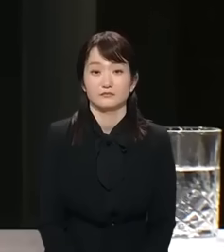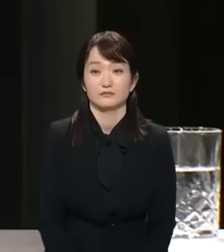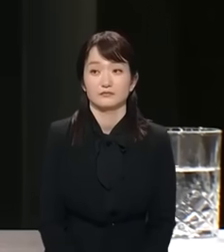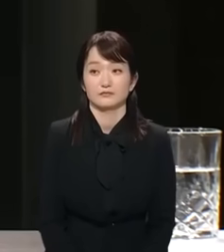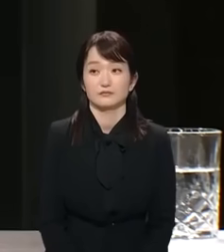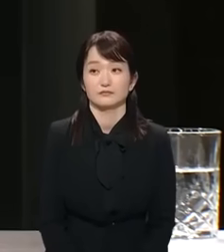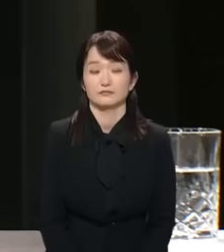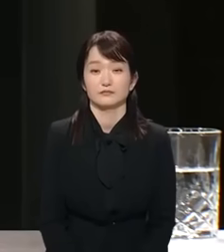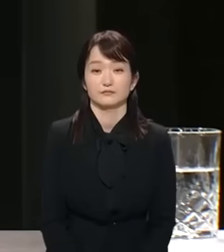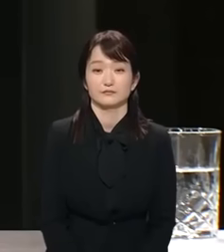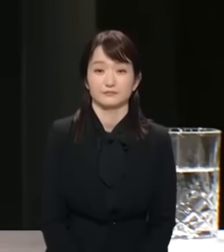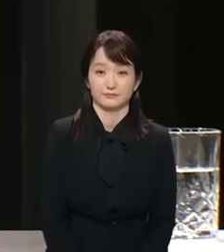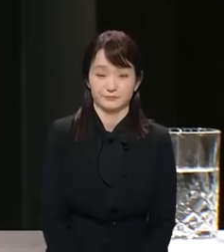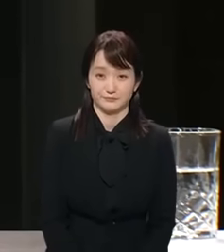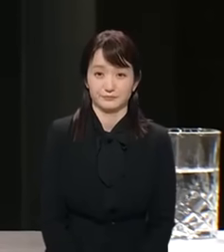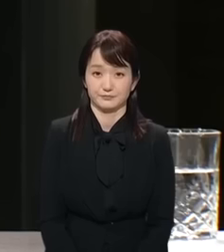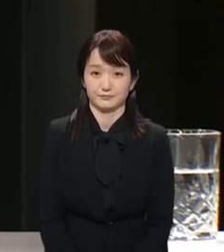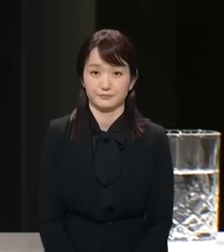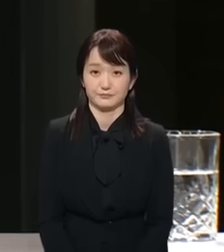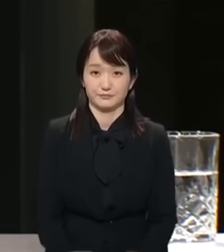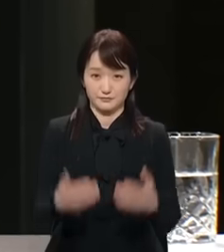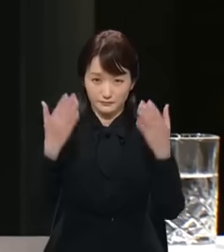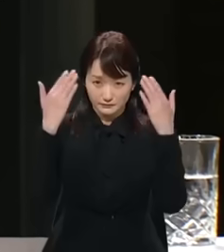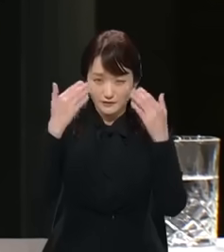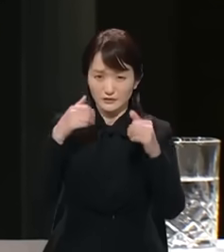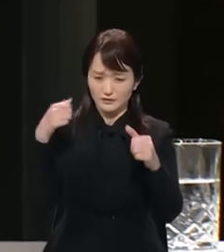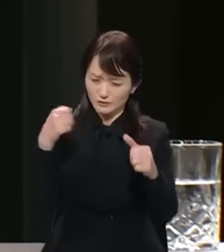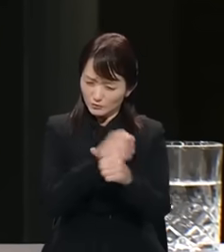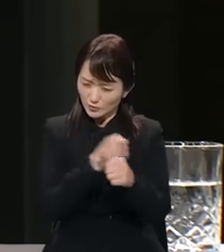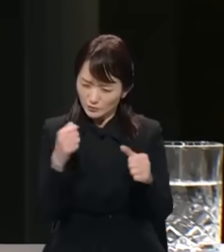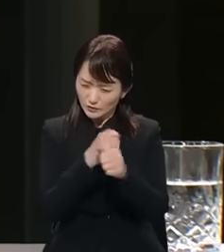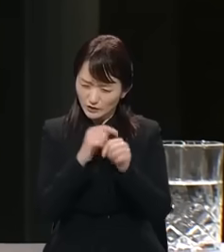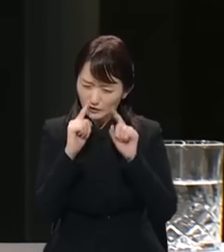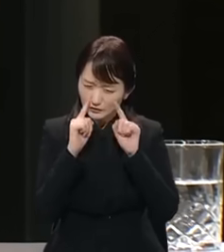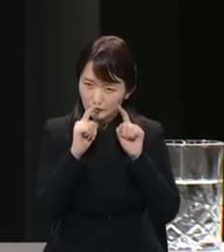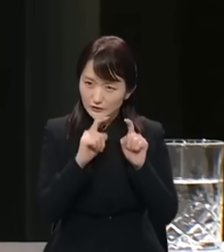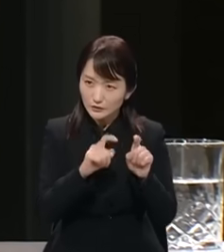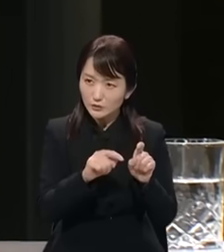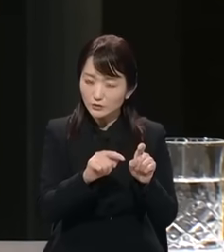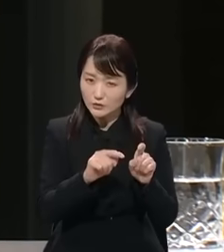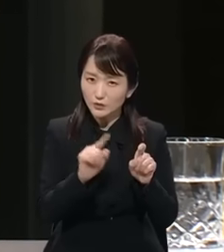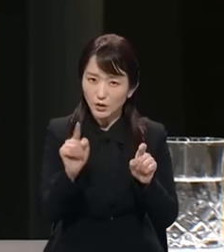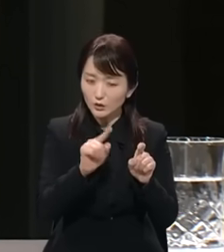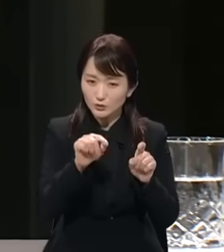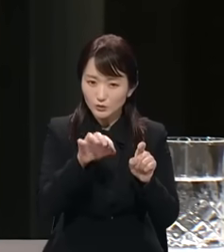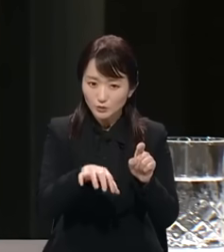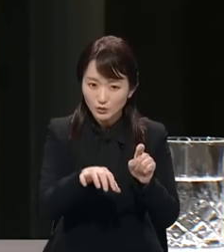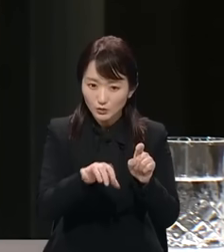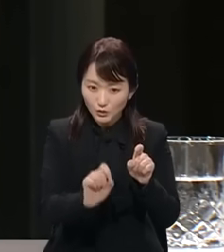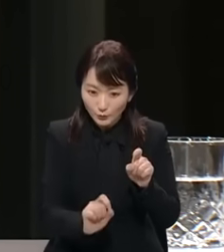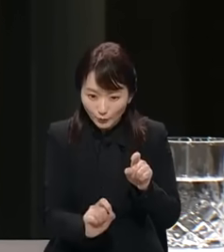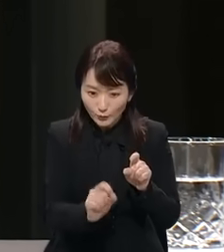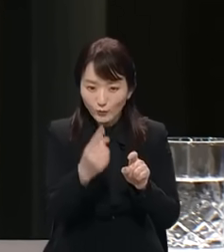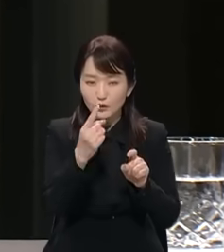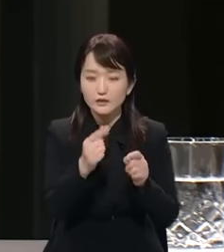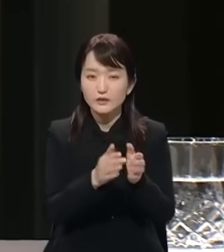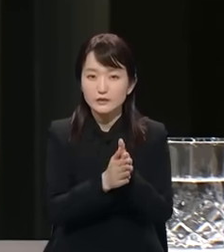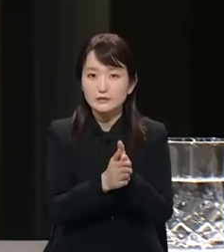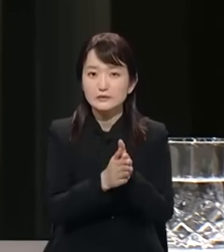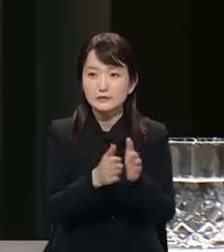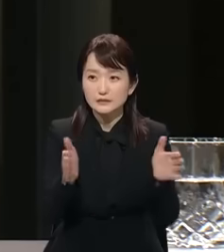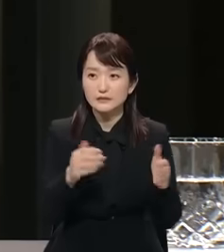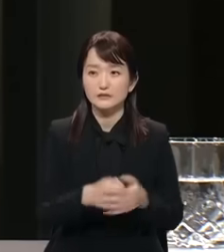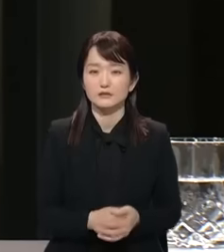자 이게 참 어이 학폭 의혹이라는 것이 어디선가 한번 딱 본문이 터지면